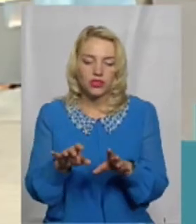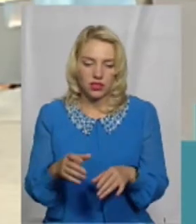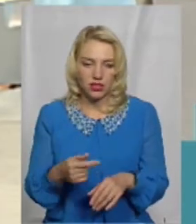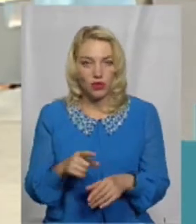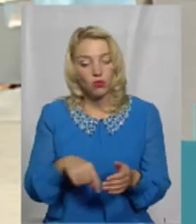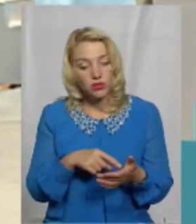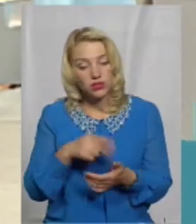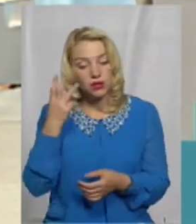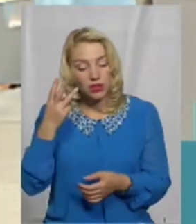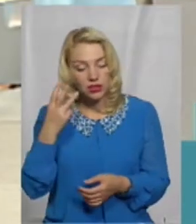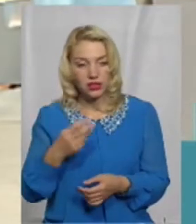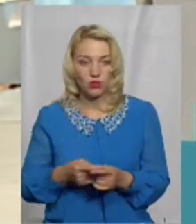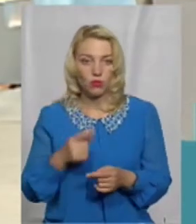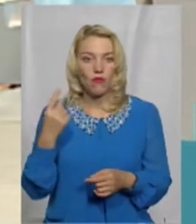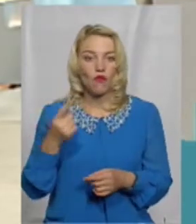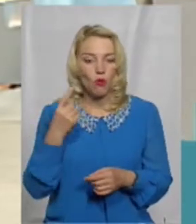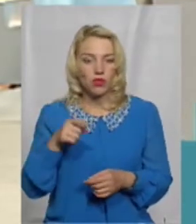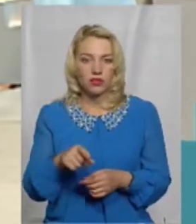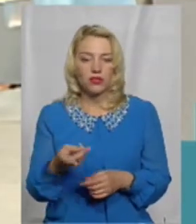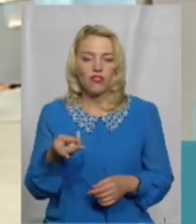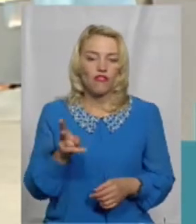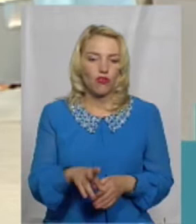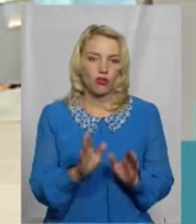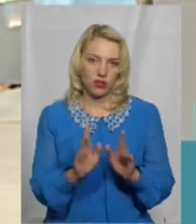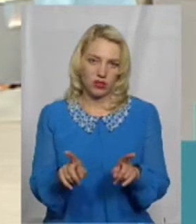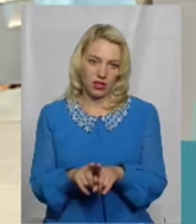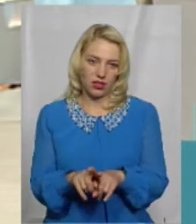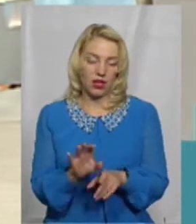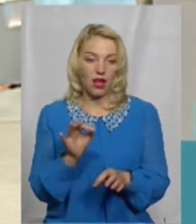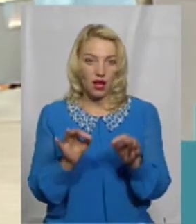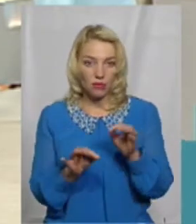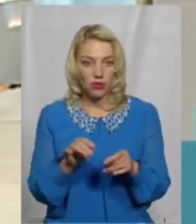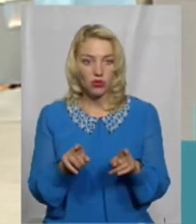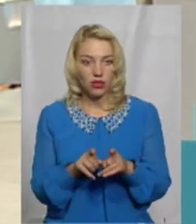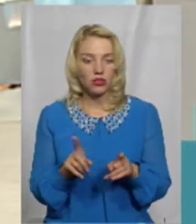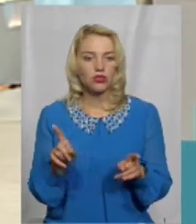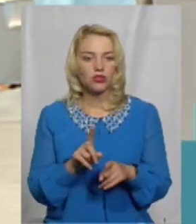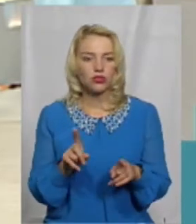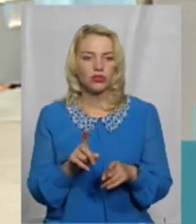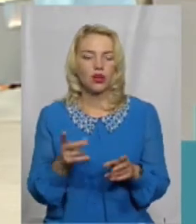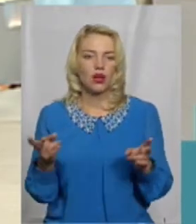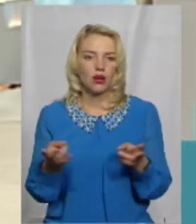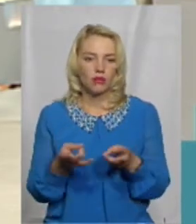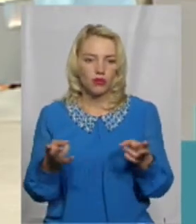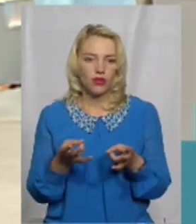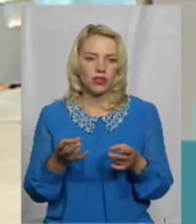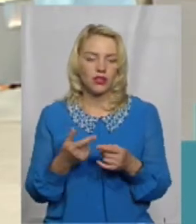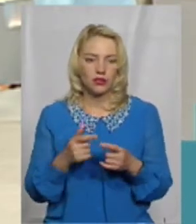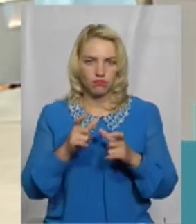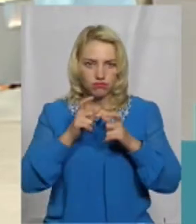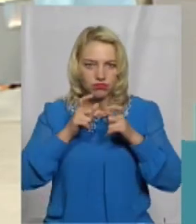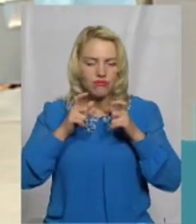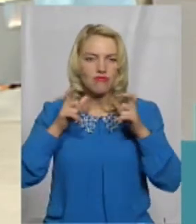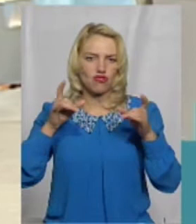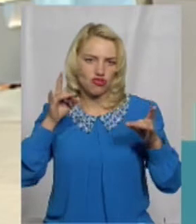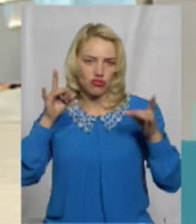що в місті Хмельницькому, навіть в області, вони тільки 2 таких. А природа заложена, що вони повинні там, от подаває свій